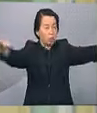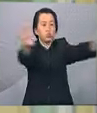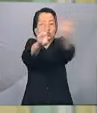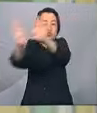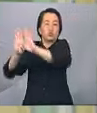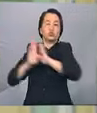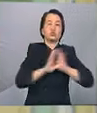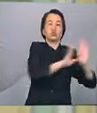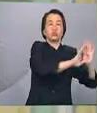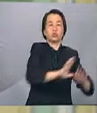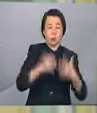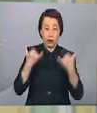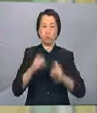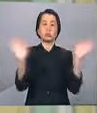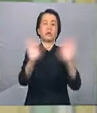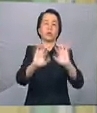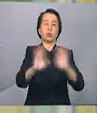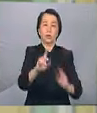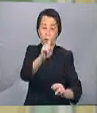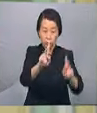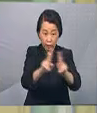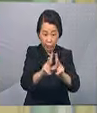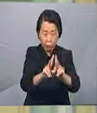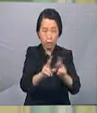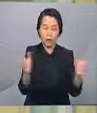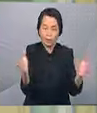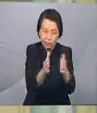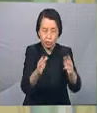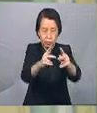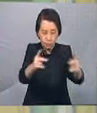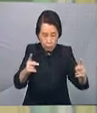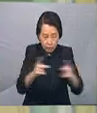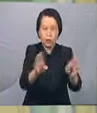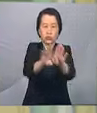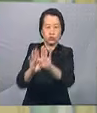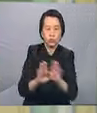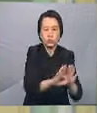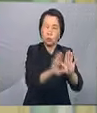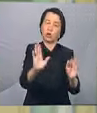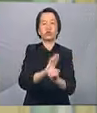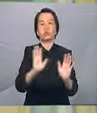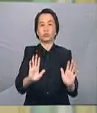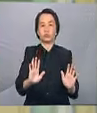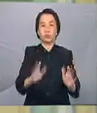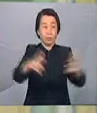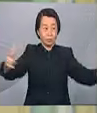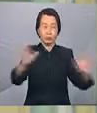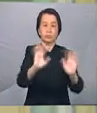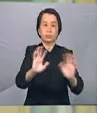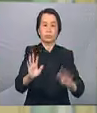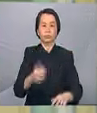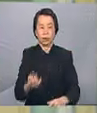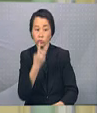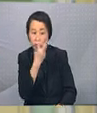dia dari segi densitinya tinggi. Jadi kita akan lihat bagaimana, tempat